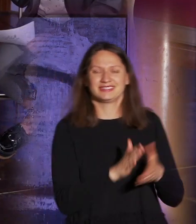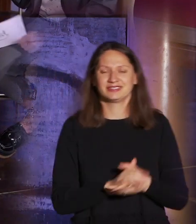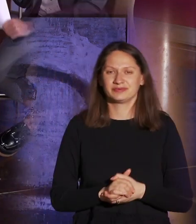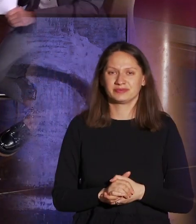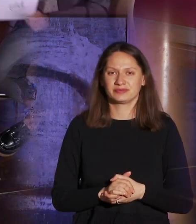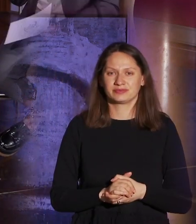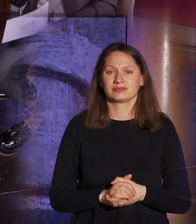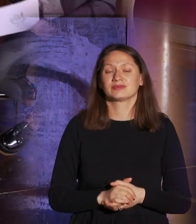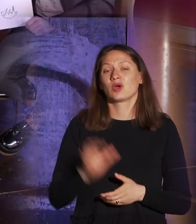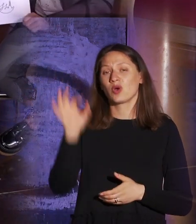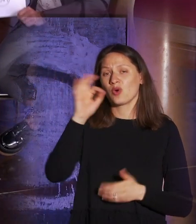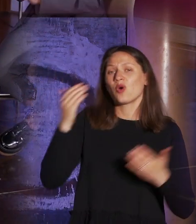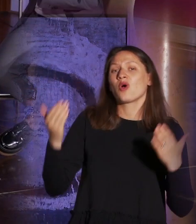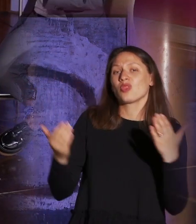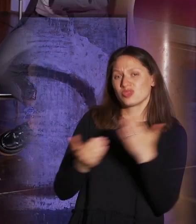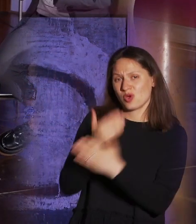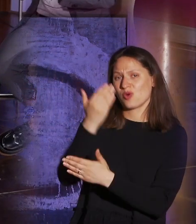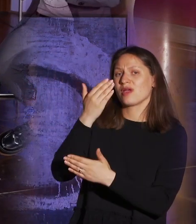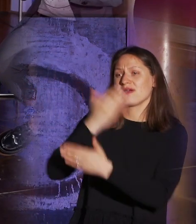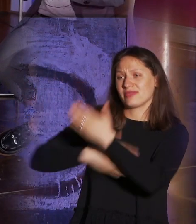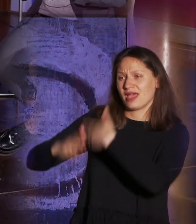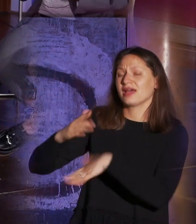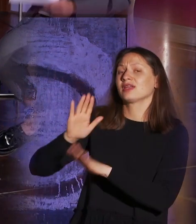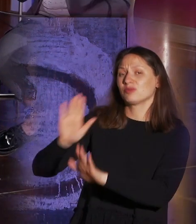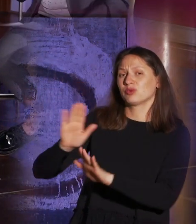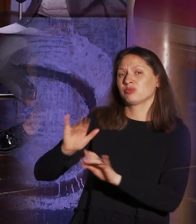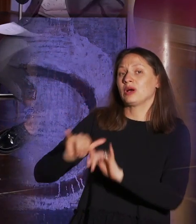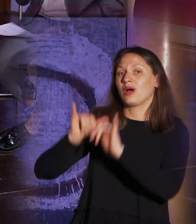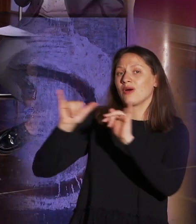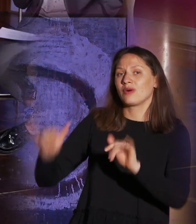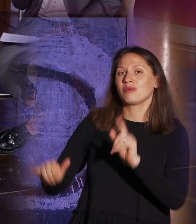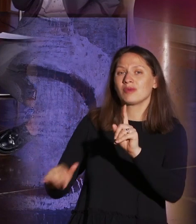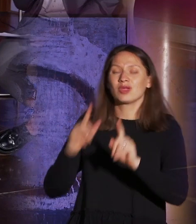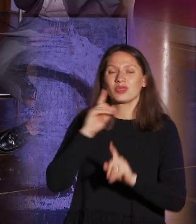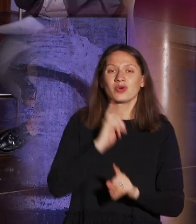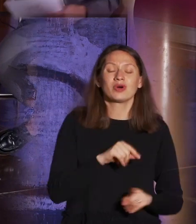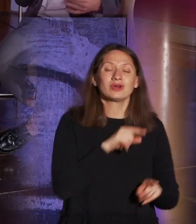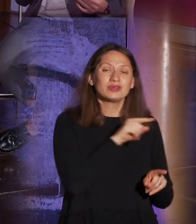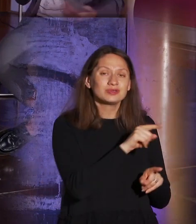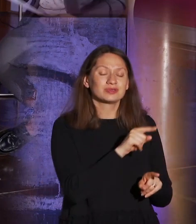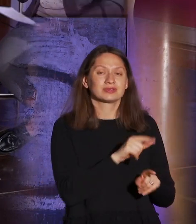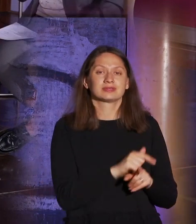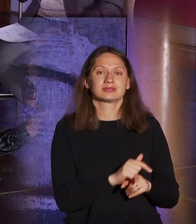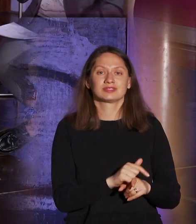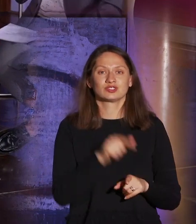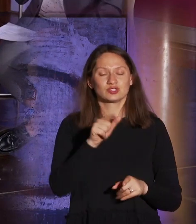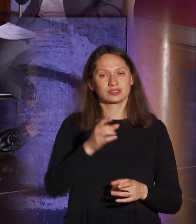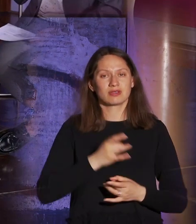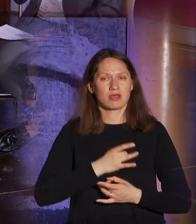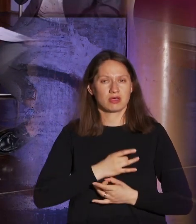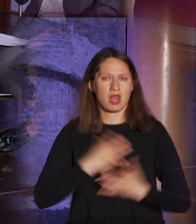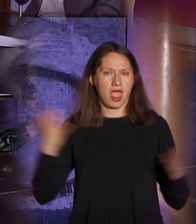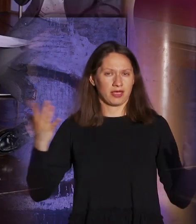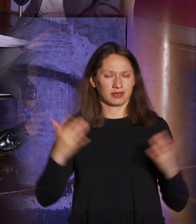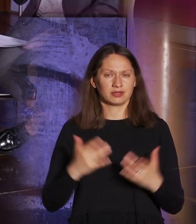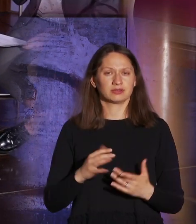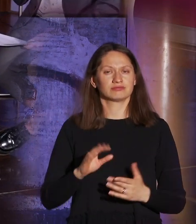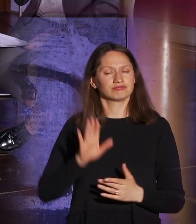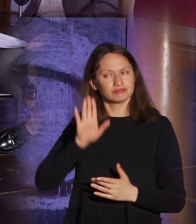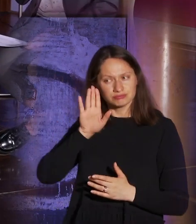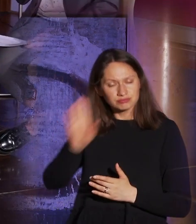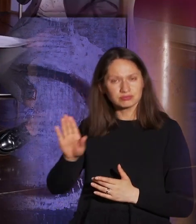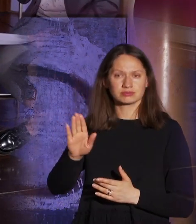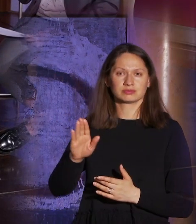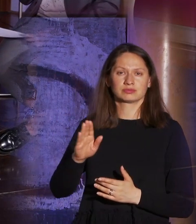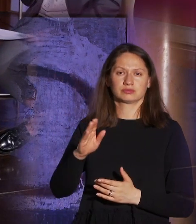pakalbėsim ir plačiau vėliau. Tai Lina, dabar aš noriu sugrįžti prie jūsų, kadangi visas renginys yra skirtas žmonėms su negale ir mes